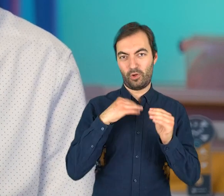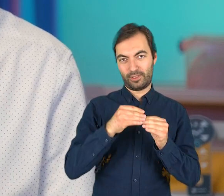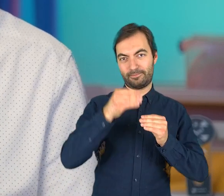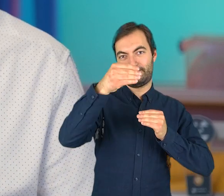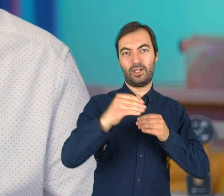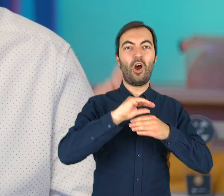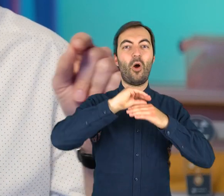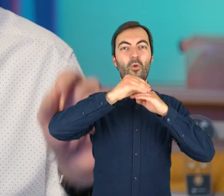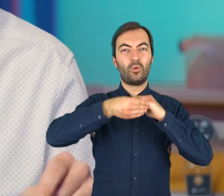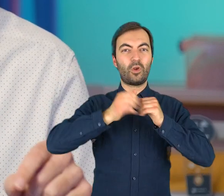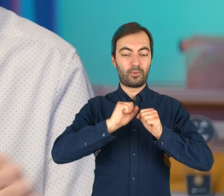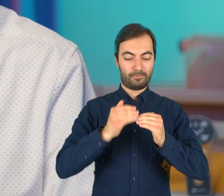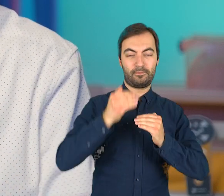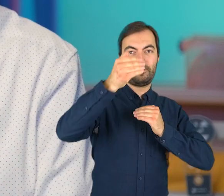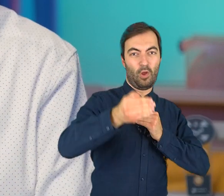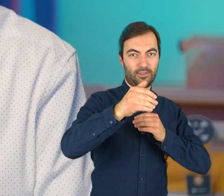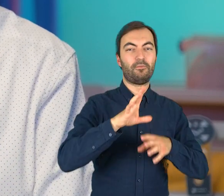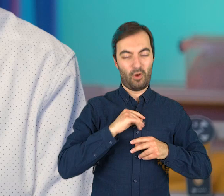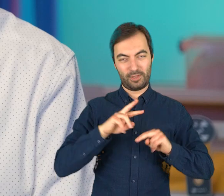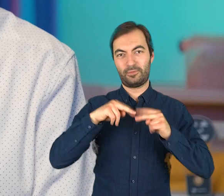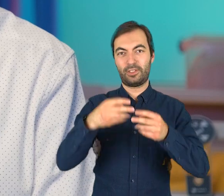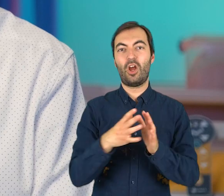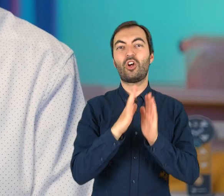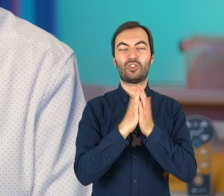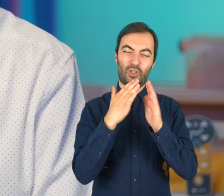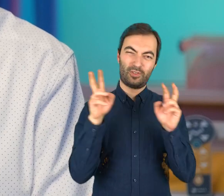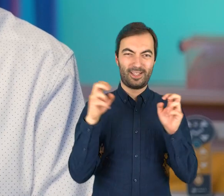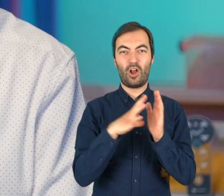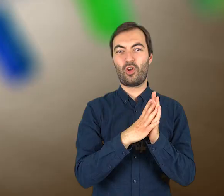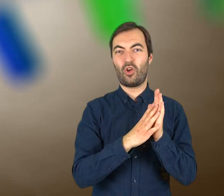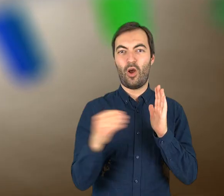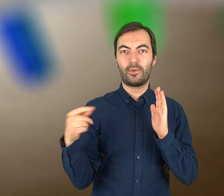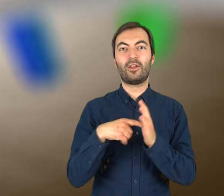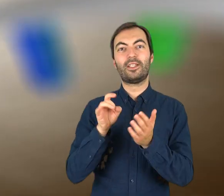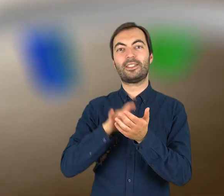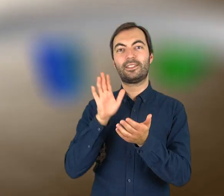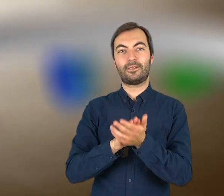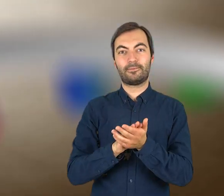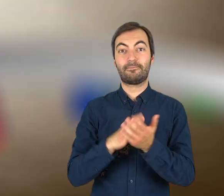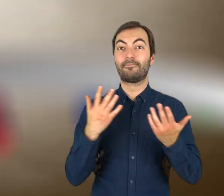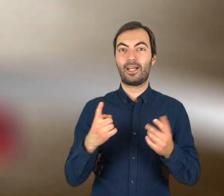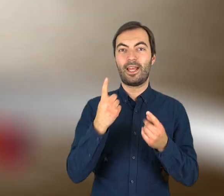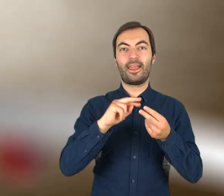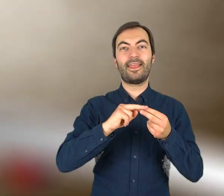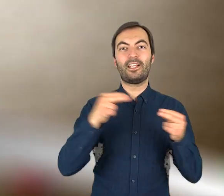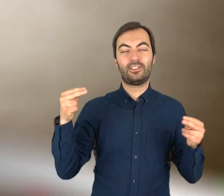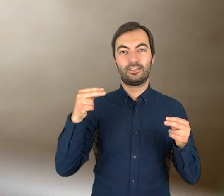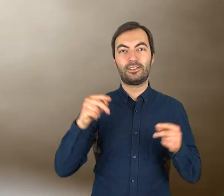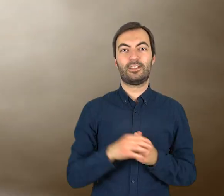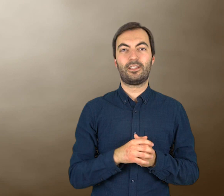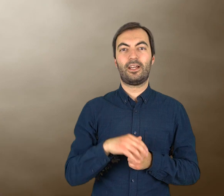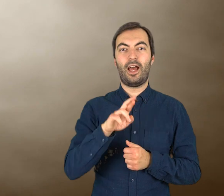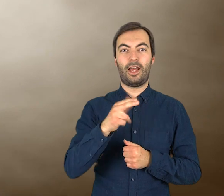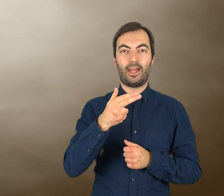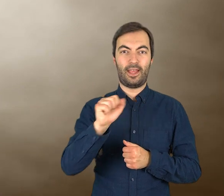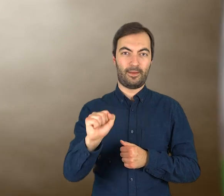książki jest zapisana w jednoniciowej cząsteczce RNA. Kopia wydostaje się z jądra i trafia